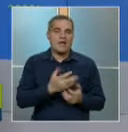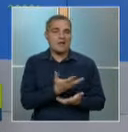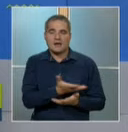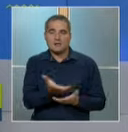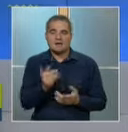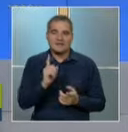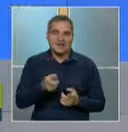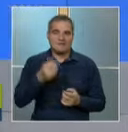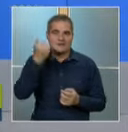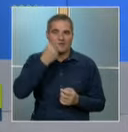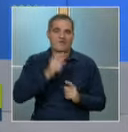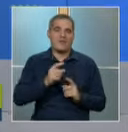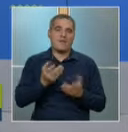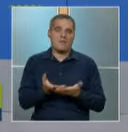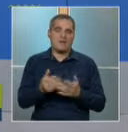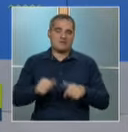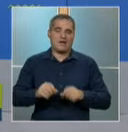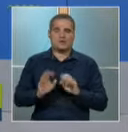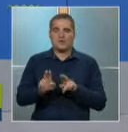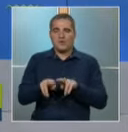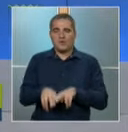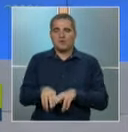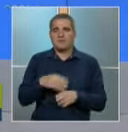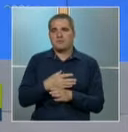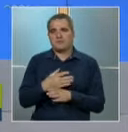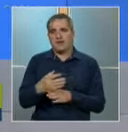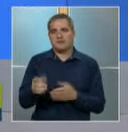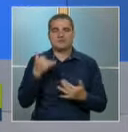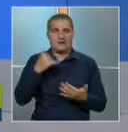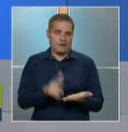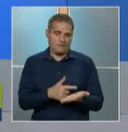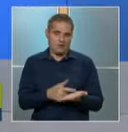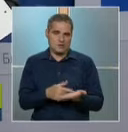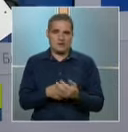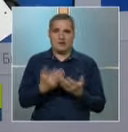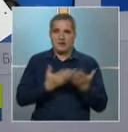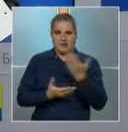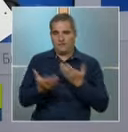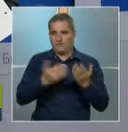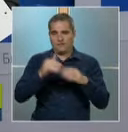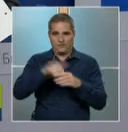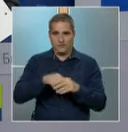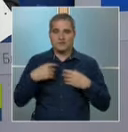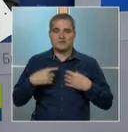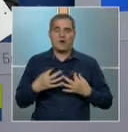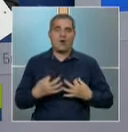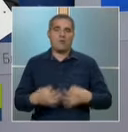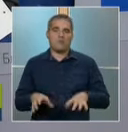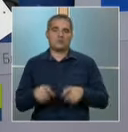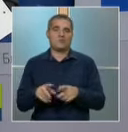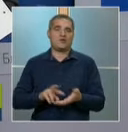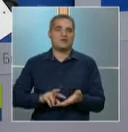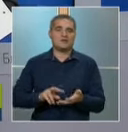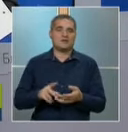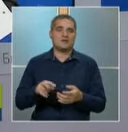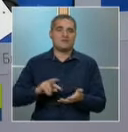трябва да се използват, а не примерно както ни оставят постоянно да сме с телефоните си в училище. Ние сме отпуснати по този начин